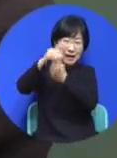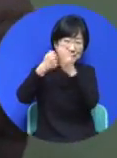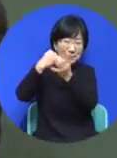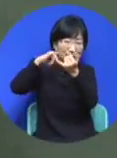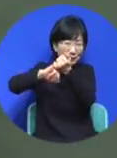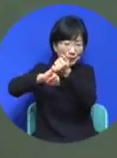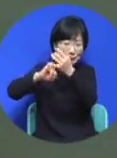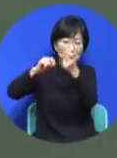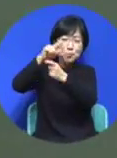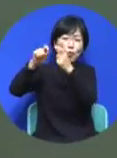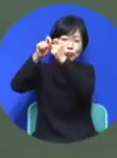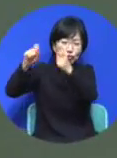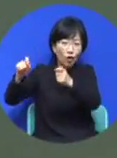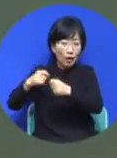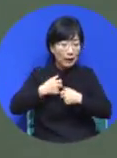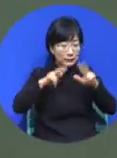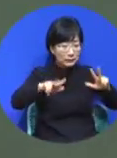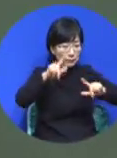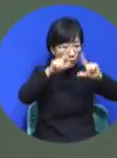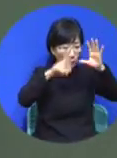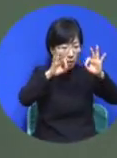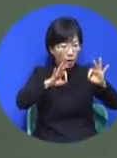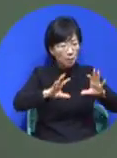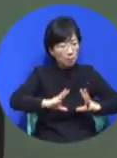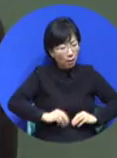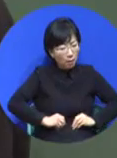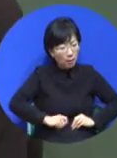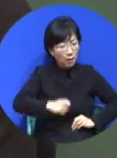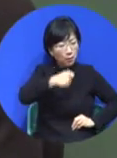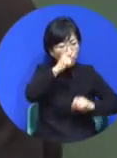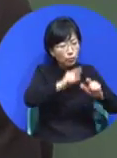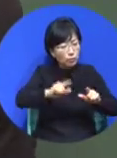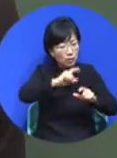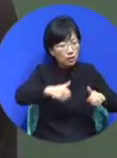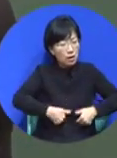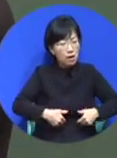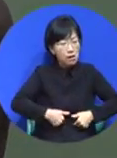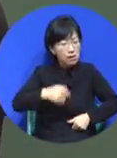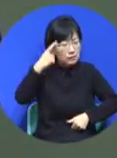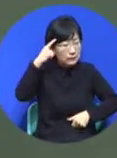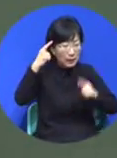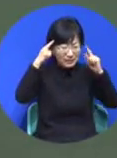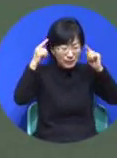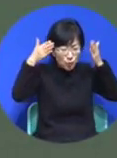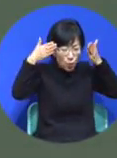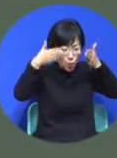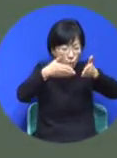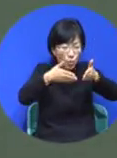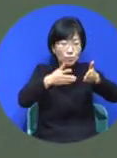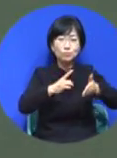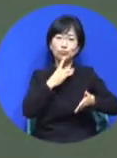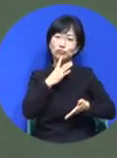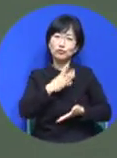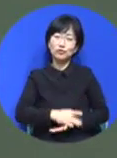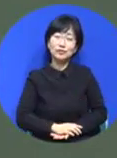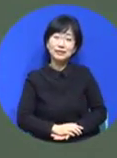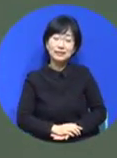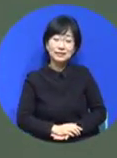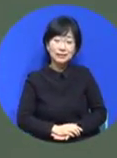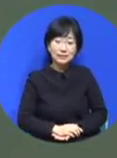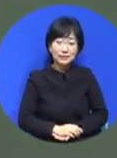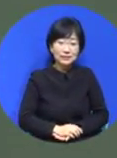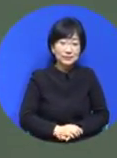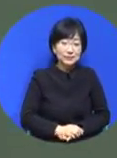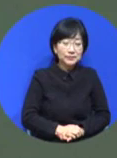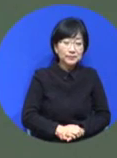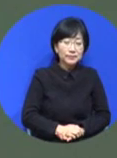않겠냐, 이거였습니다. He was worried about whether he was going to survive or not. Very basic needs of what to eat and what to wear. 계속해서 그걸로